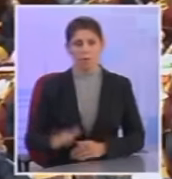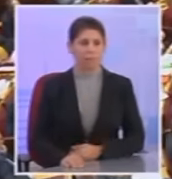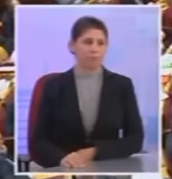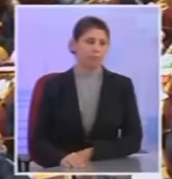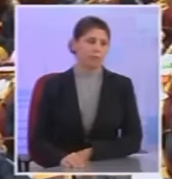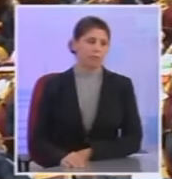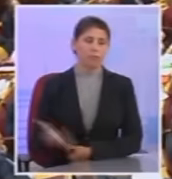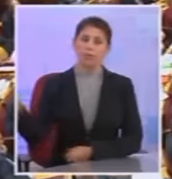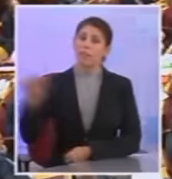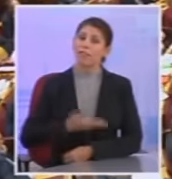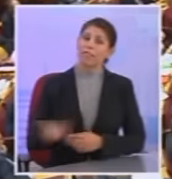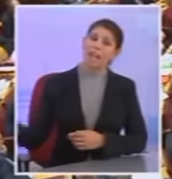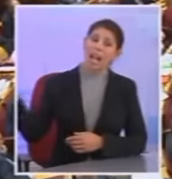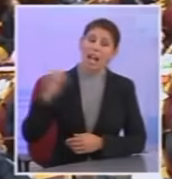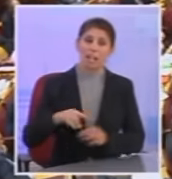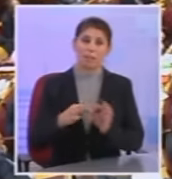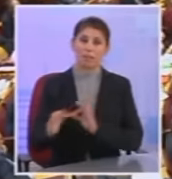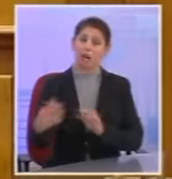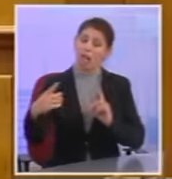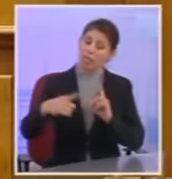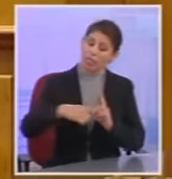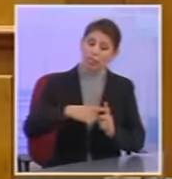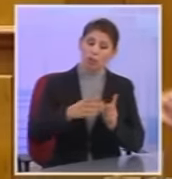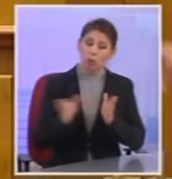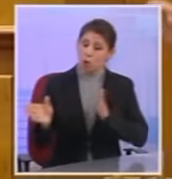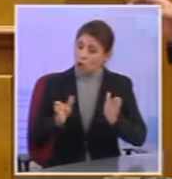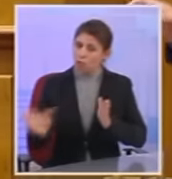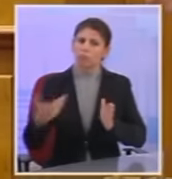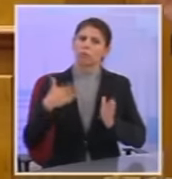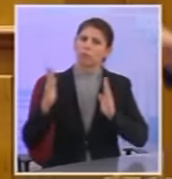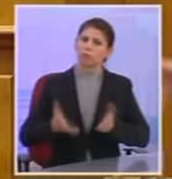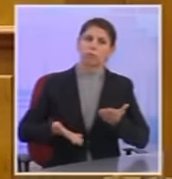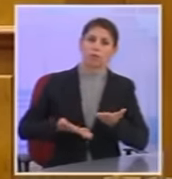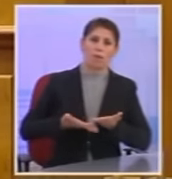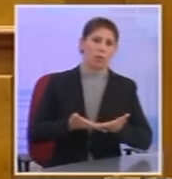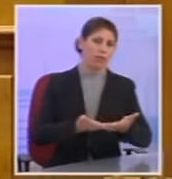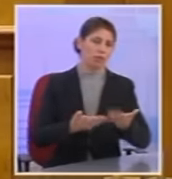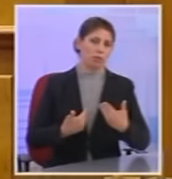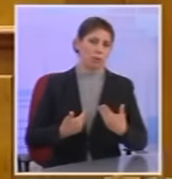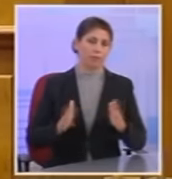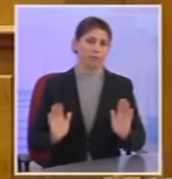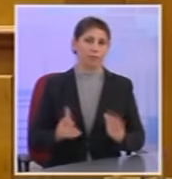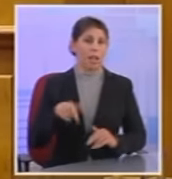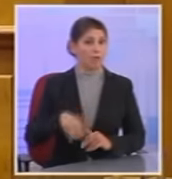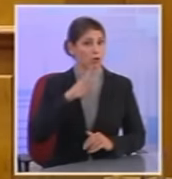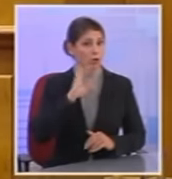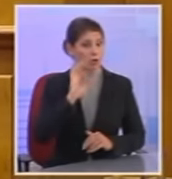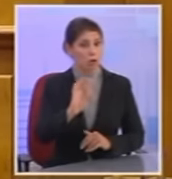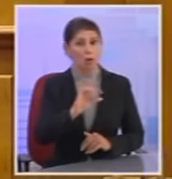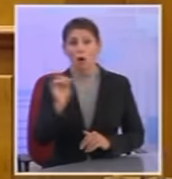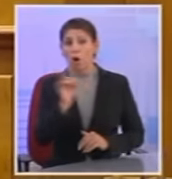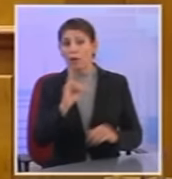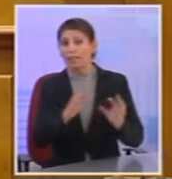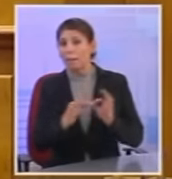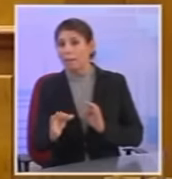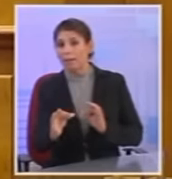λοιπόν άλλα μέτρα με θετικό πρόσημο για να μπορέσουμε να σας βοηθήσουμε. Αυτός είναι ο στόχος μας. Όχι τα